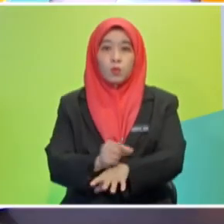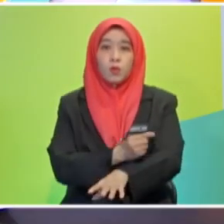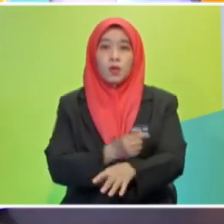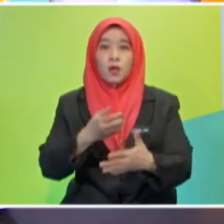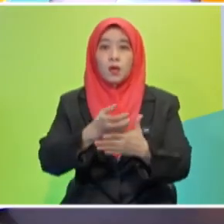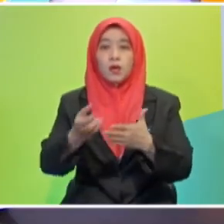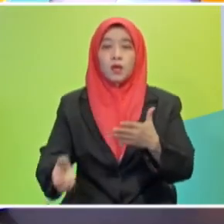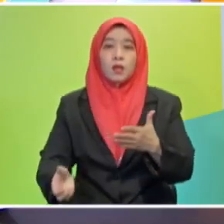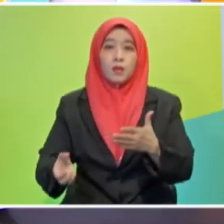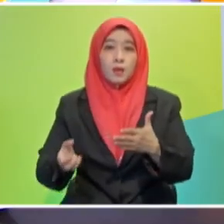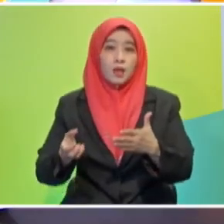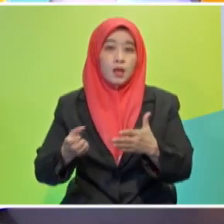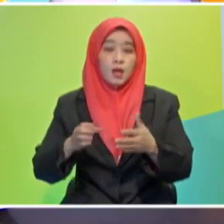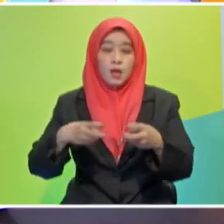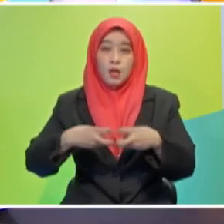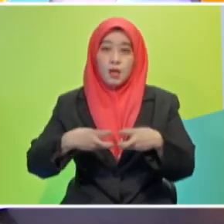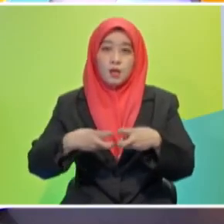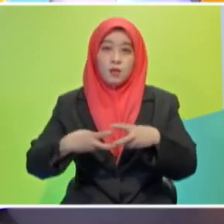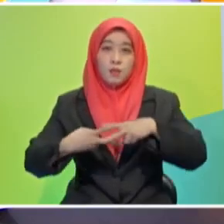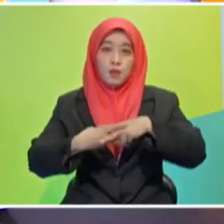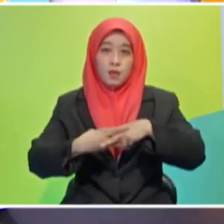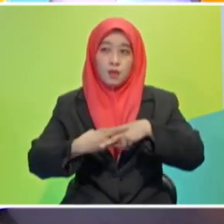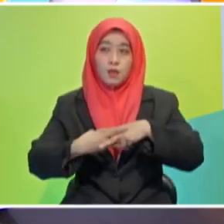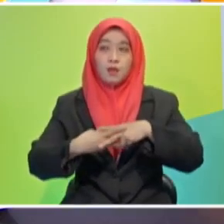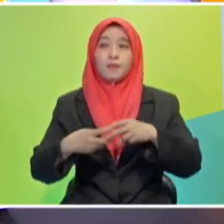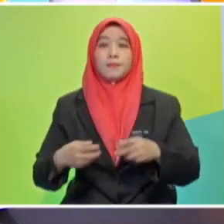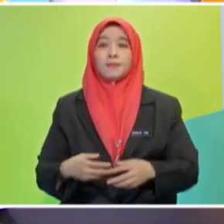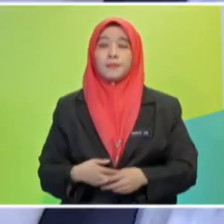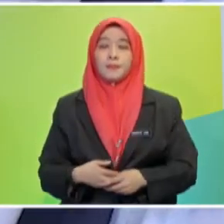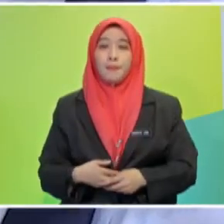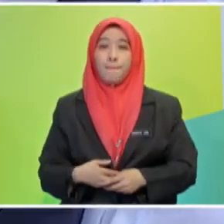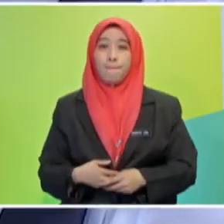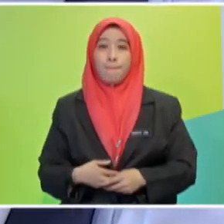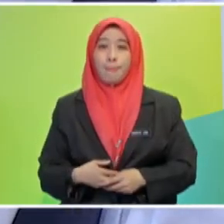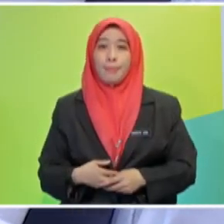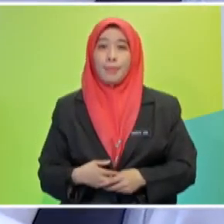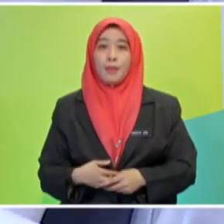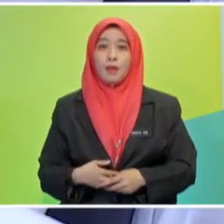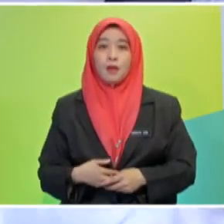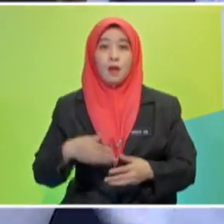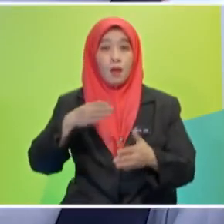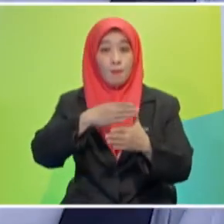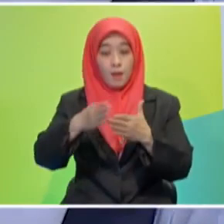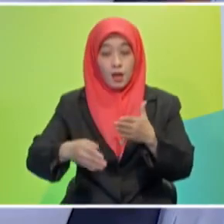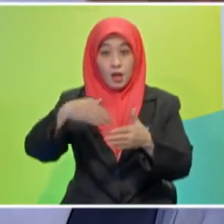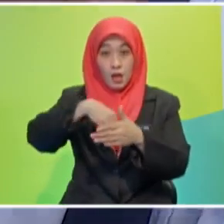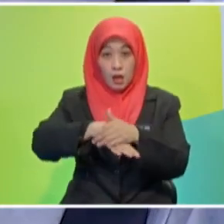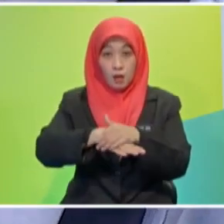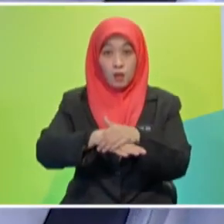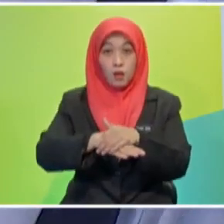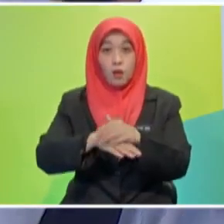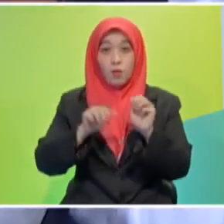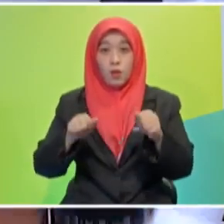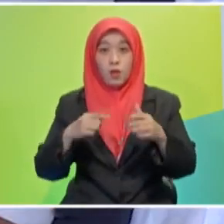bukan dia untuk memanaskan ke, cikgu? Ya, Dia bukan pusing. Ya, kalau kita perasan, ketuha bahagian dalam tu dia akan memusingkan makanan